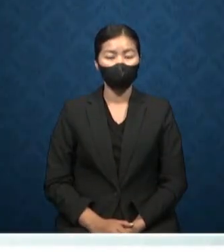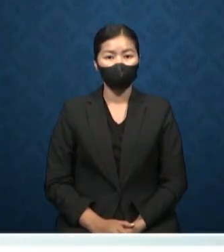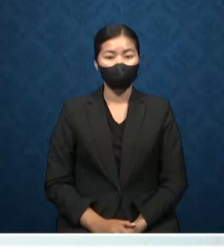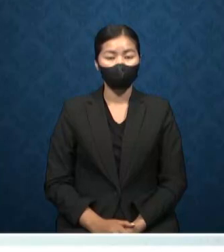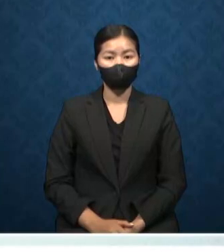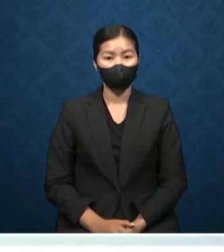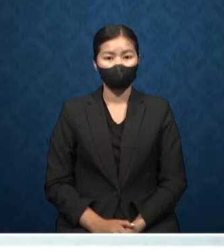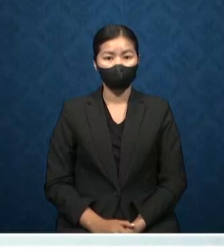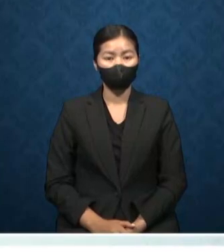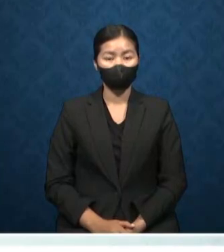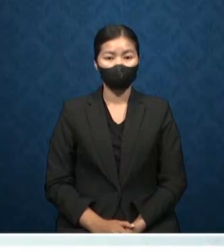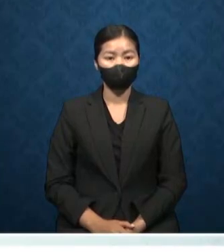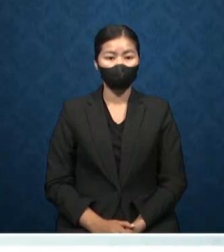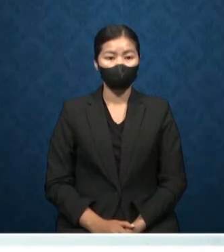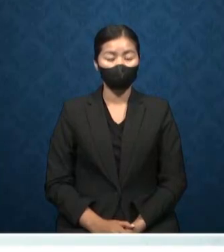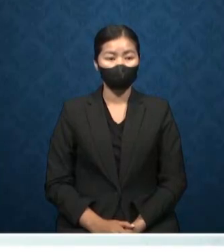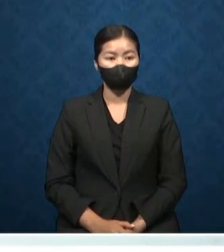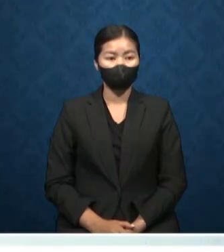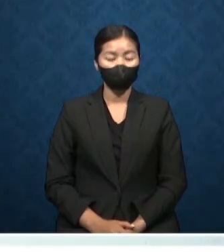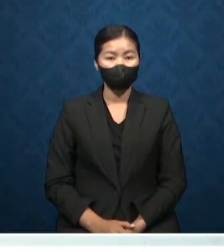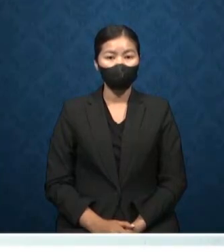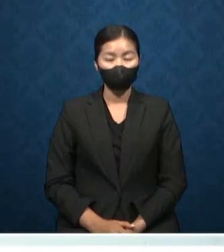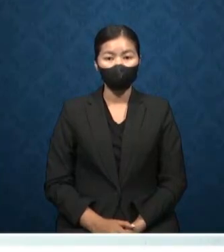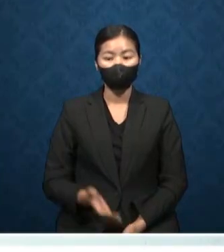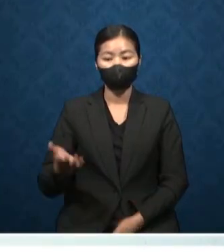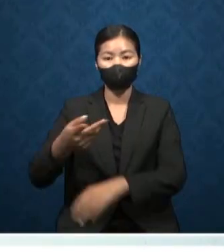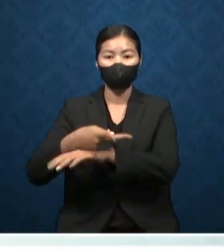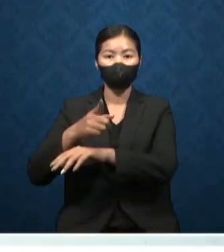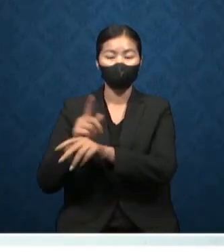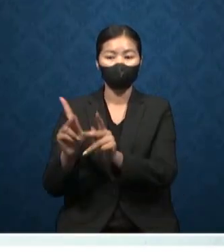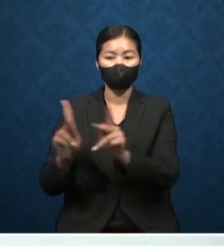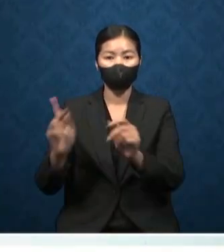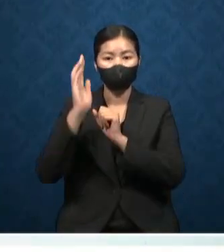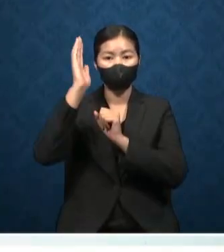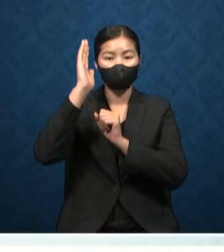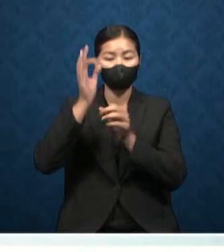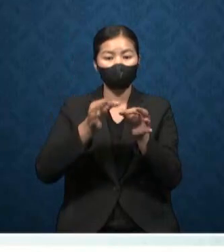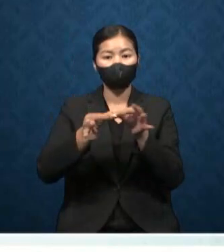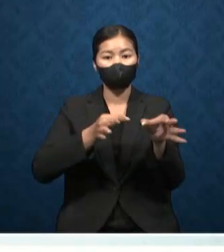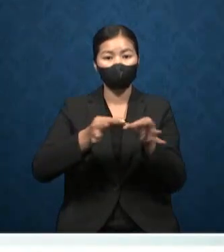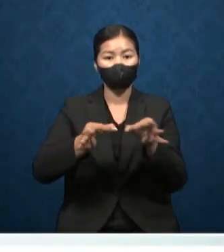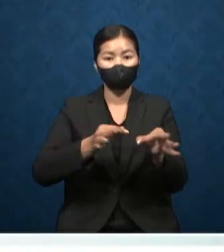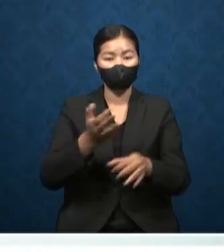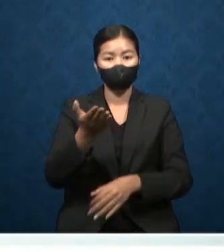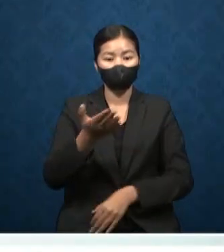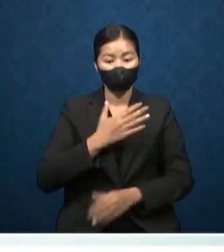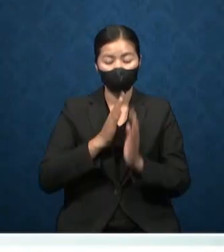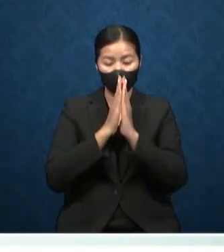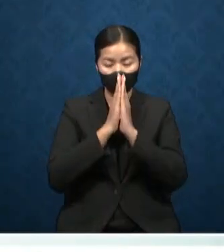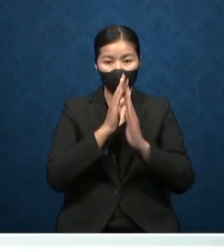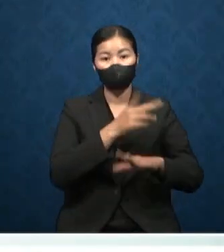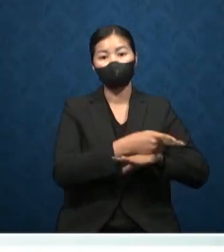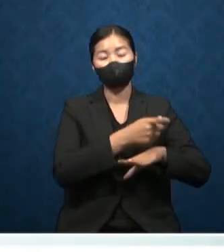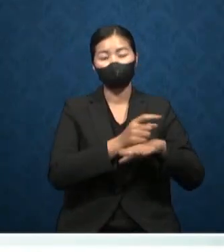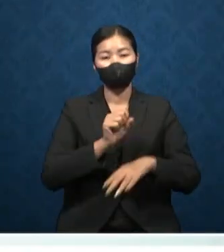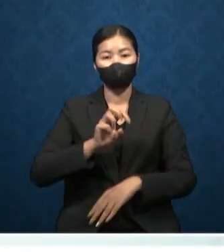ครับกรรมาธิการช่วยชี้แจง ครับกราบเรียนท่านประธานวุฒิสภาที่เค